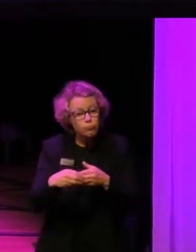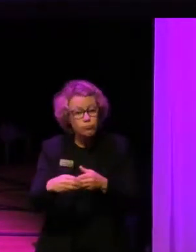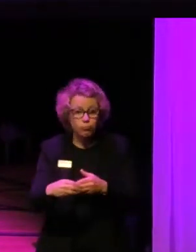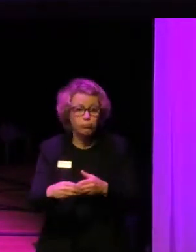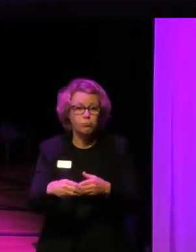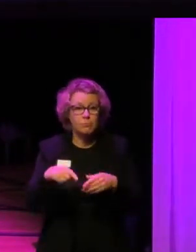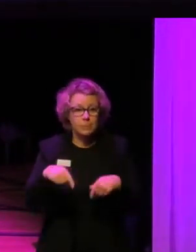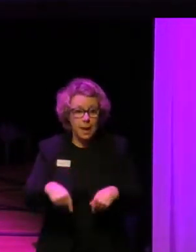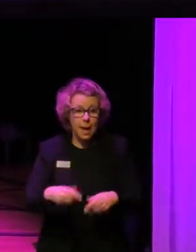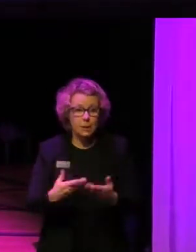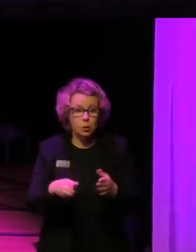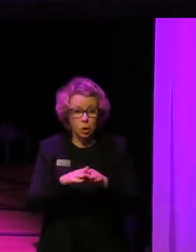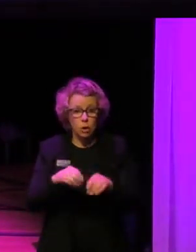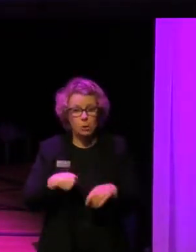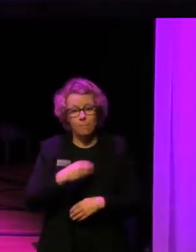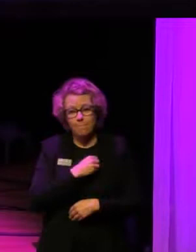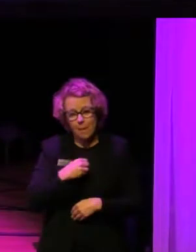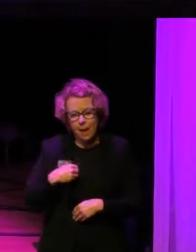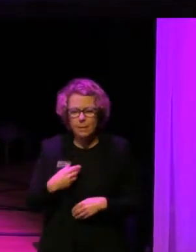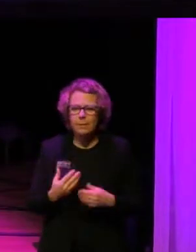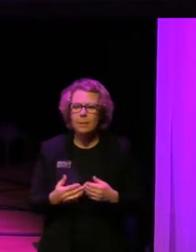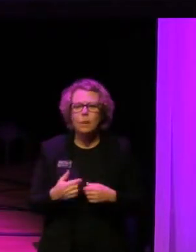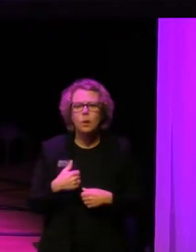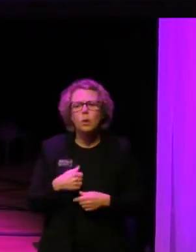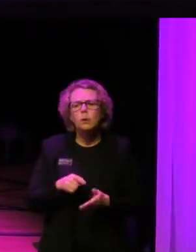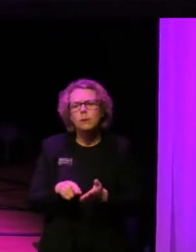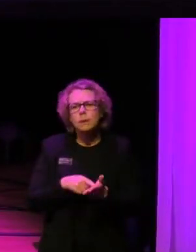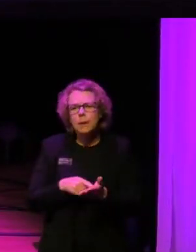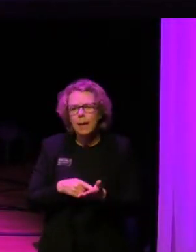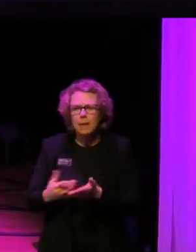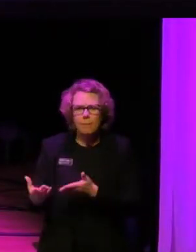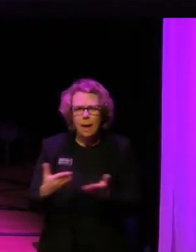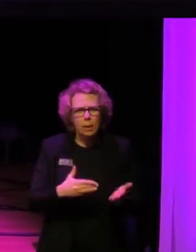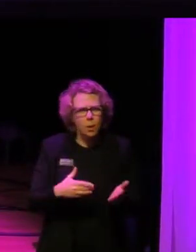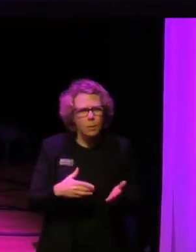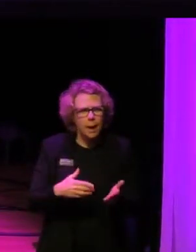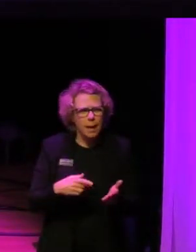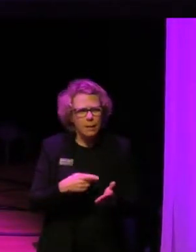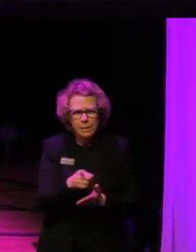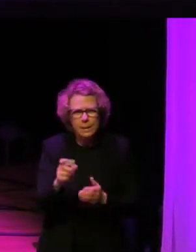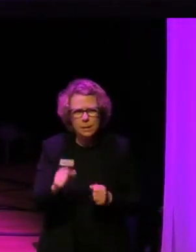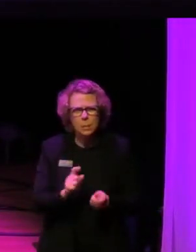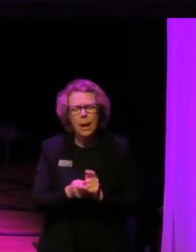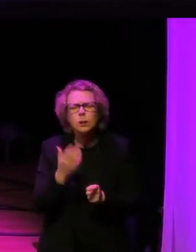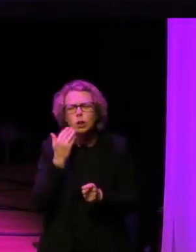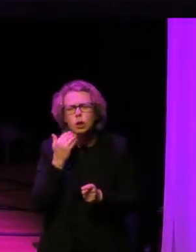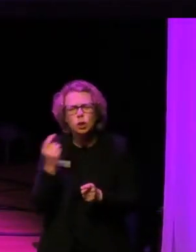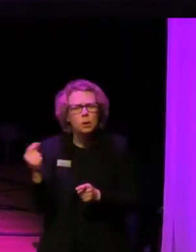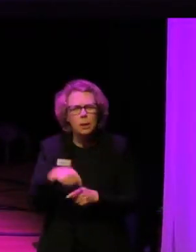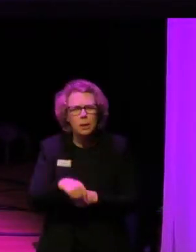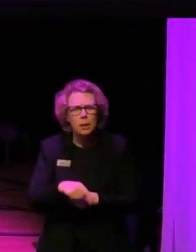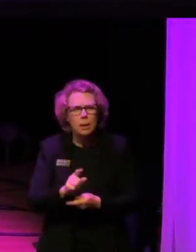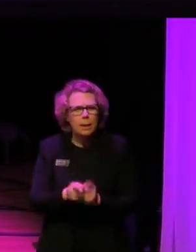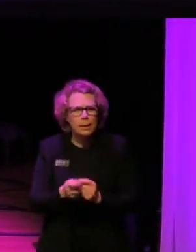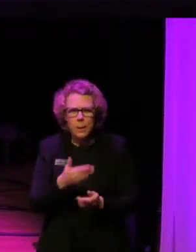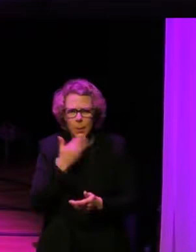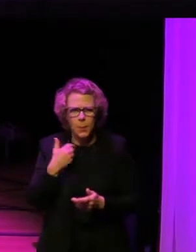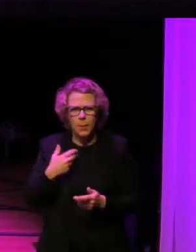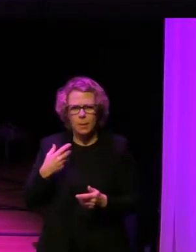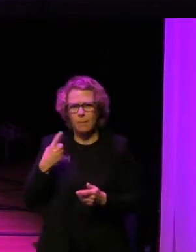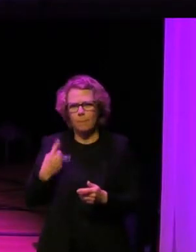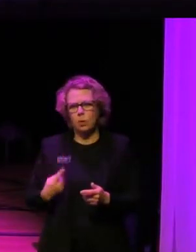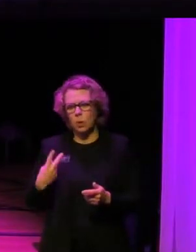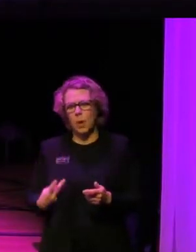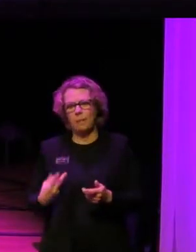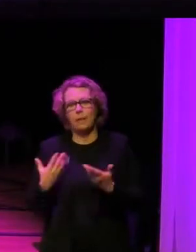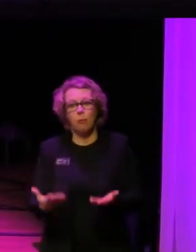i Hammarskjöldssalen. Och särskilt välkomna alla ni nytillkomna, ni som inte har varit här med oss under